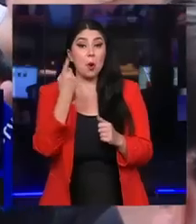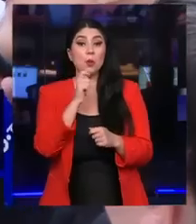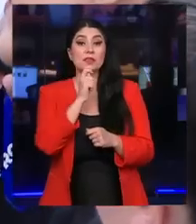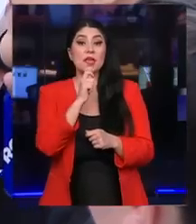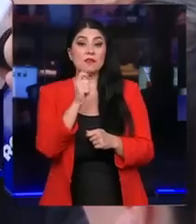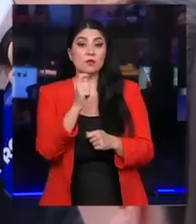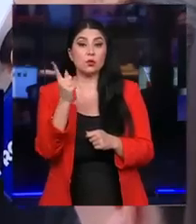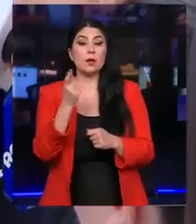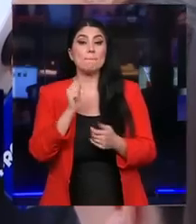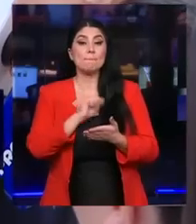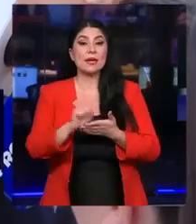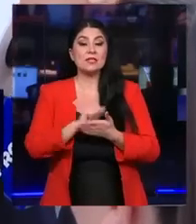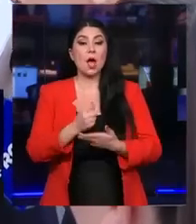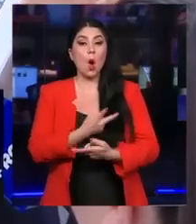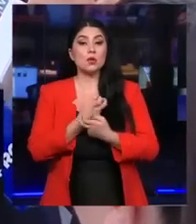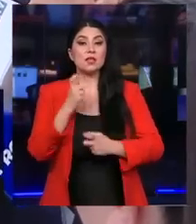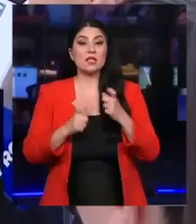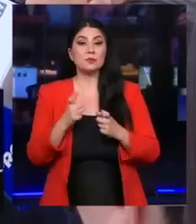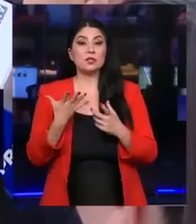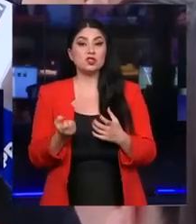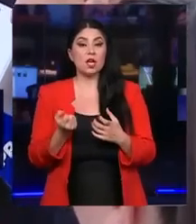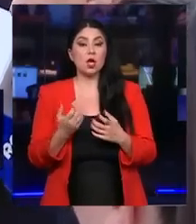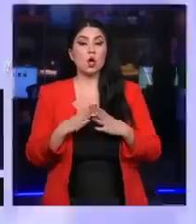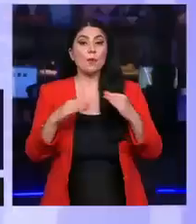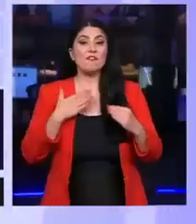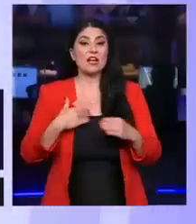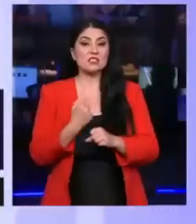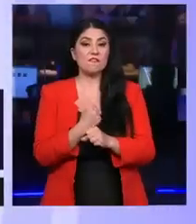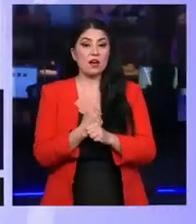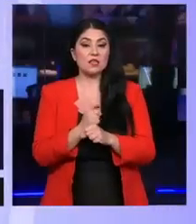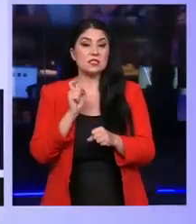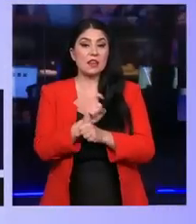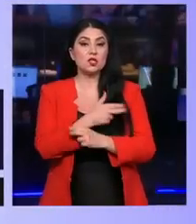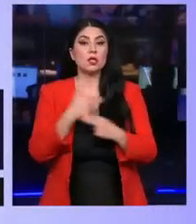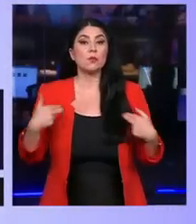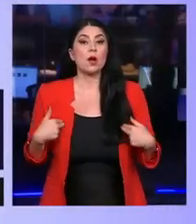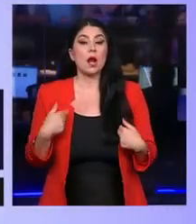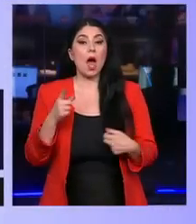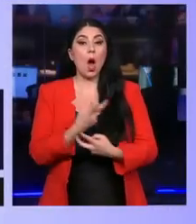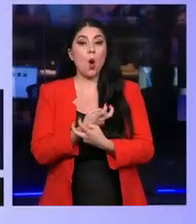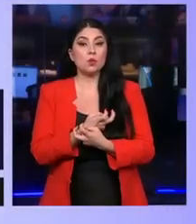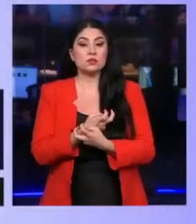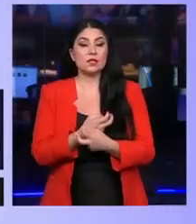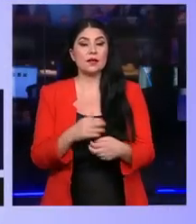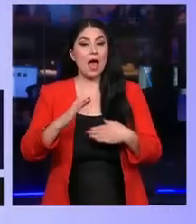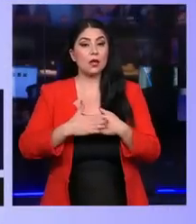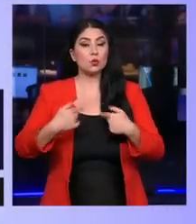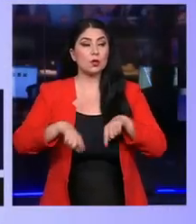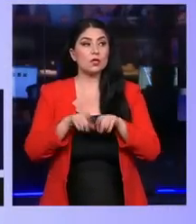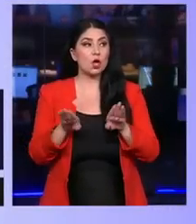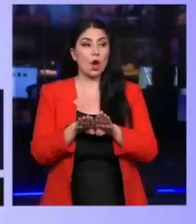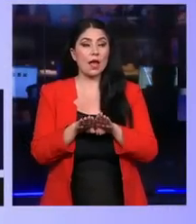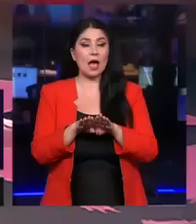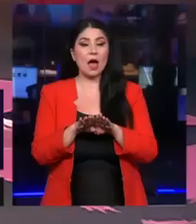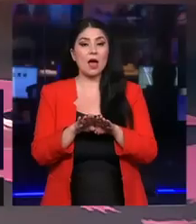pe care l-a acordat în presa austriacă despre gestul pe care România vrea să-l facă, și anume să atace în instanța Austria. În platou alături de mine este colega